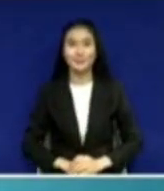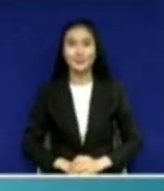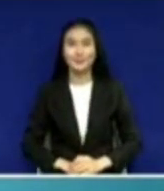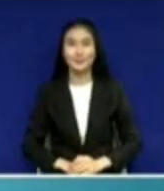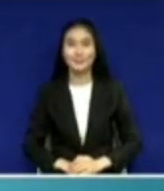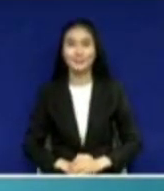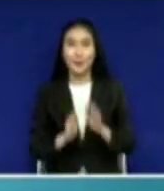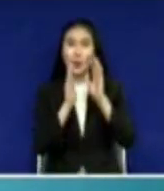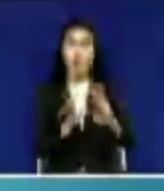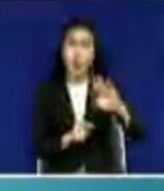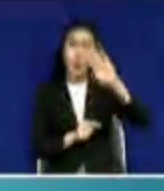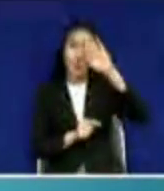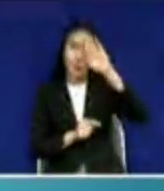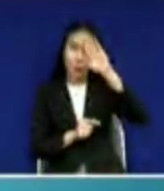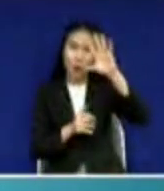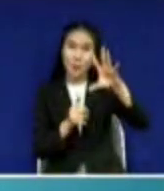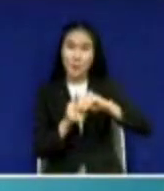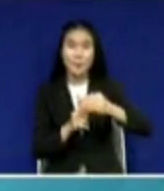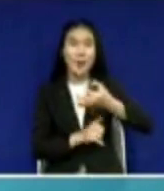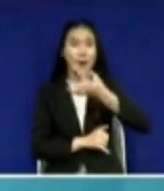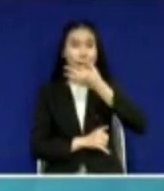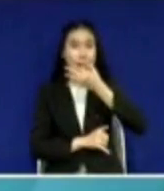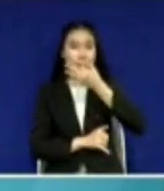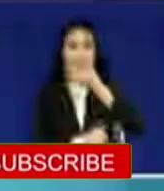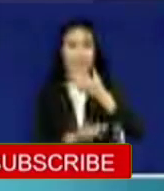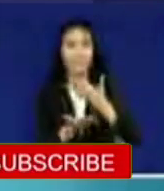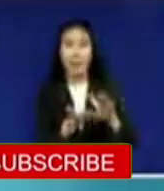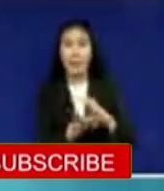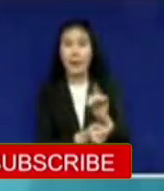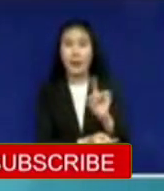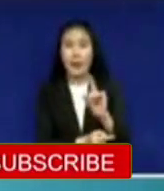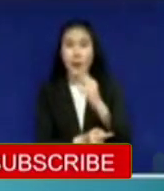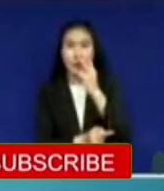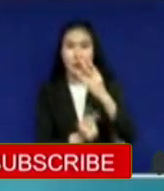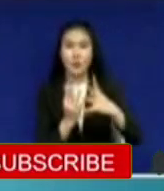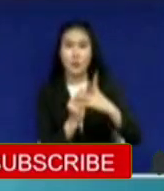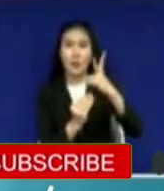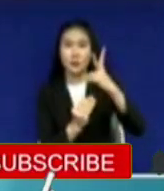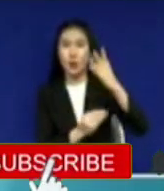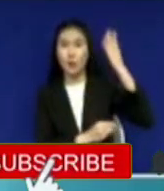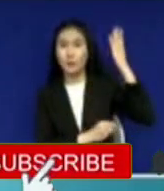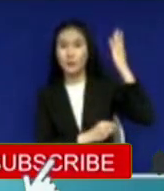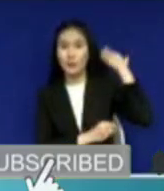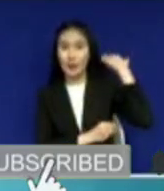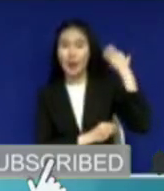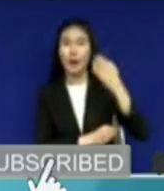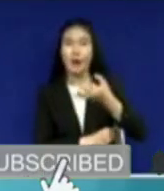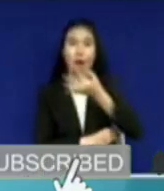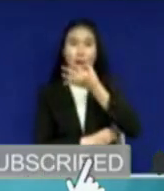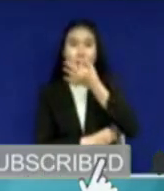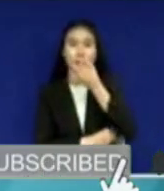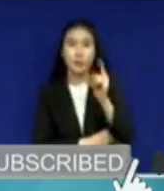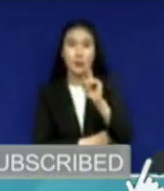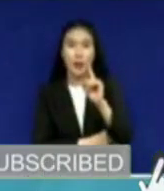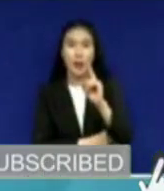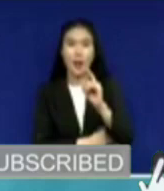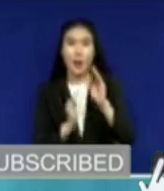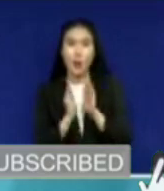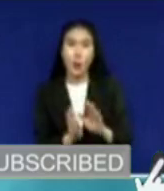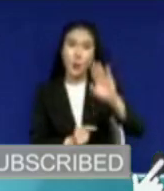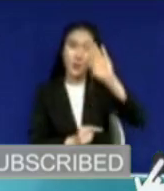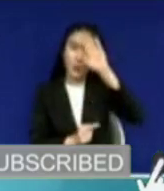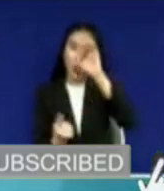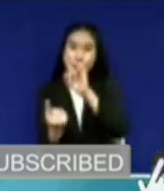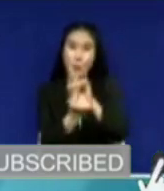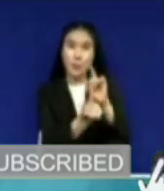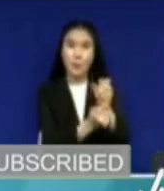ผู้ป่วยจำแนกตามอาชีพนะคะจะเห็นได้ว่า2สัปดาห์ล่าสุดค่ะอาชีพที่พบผู้ป่วยมากที่สุดค่ะจะเป็นนัก